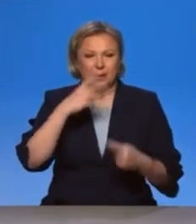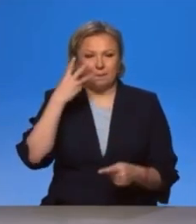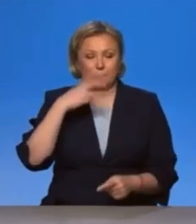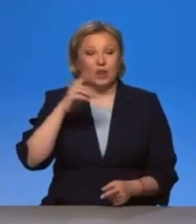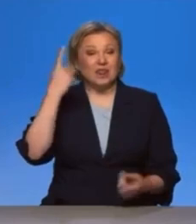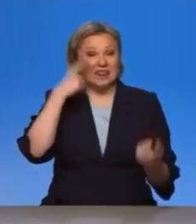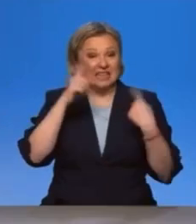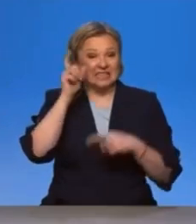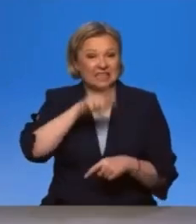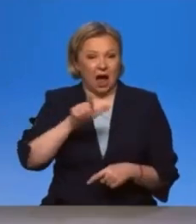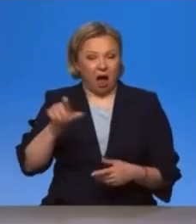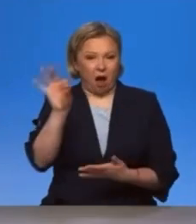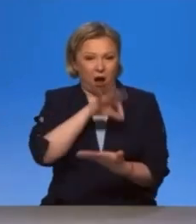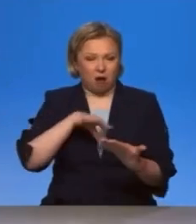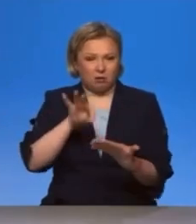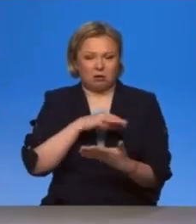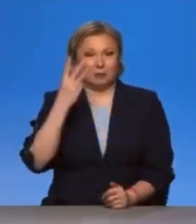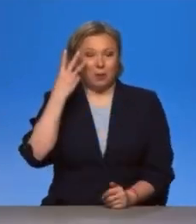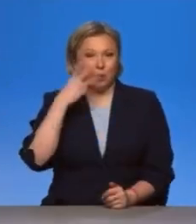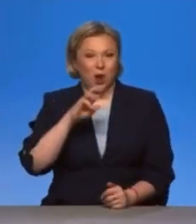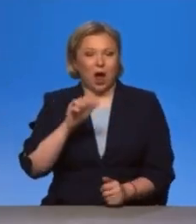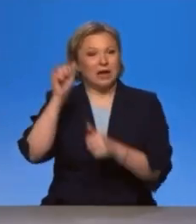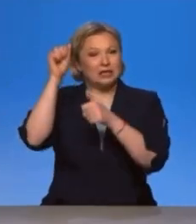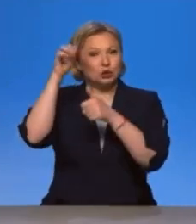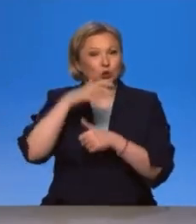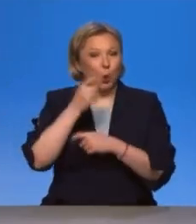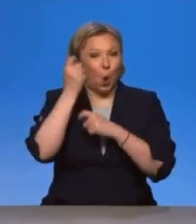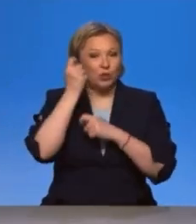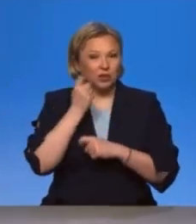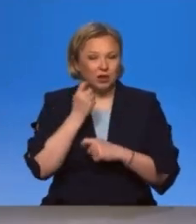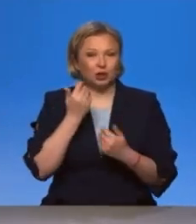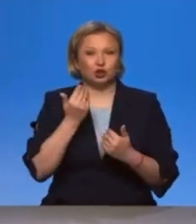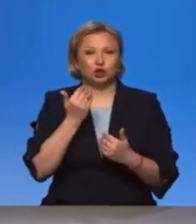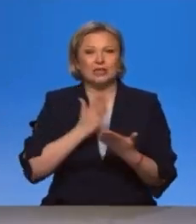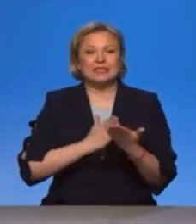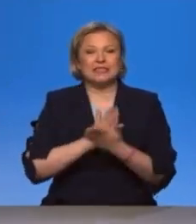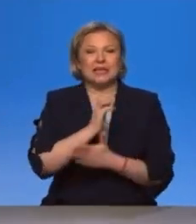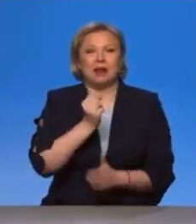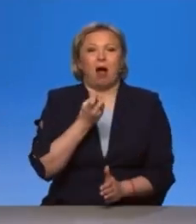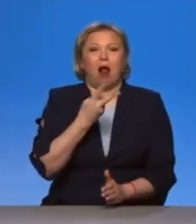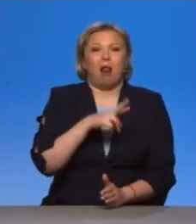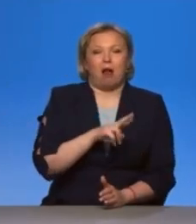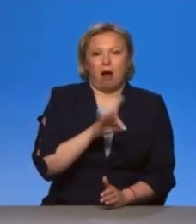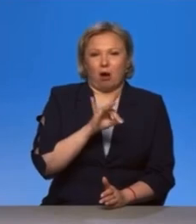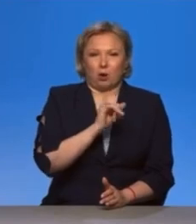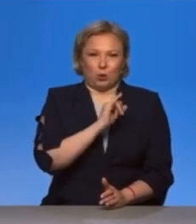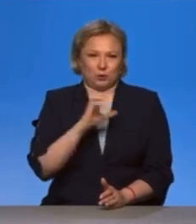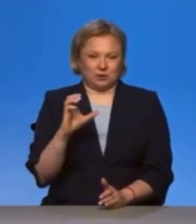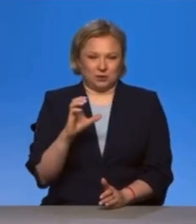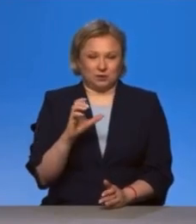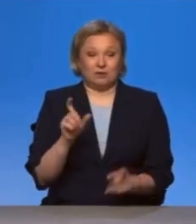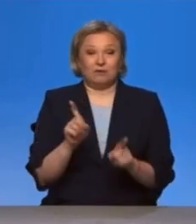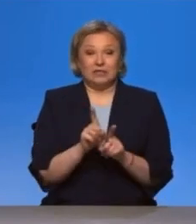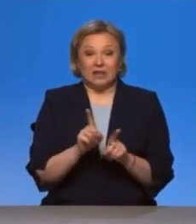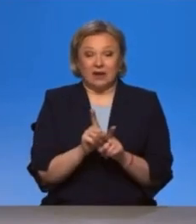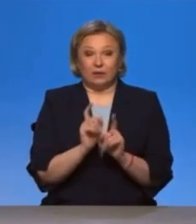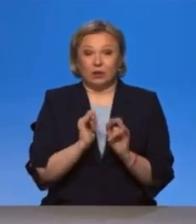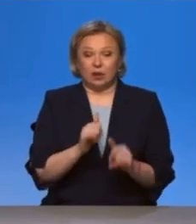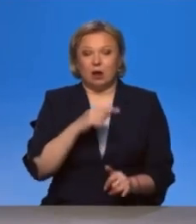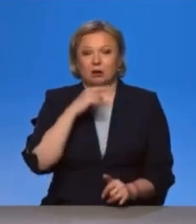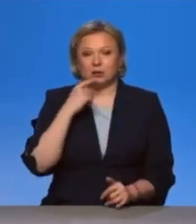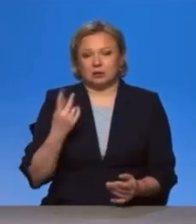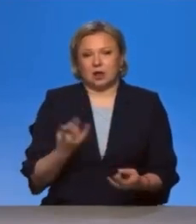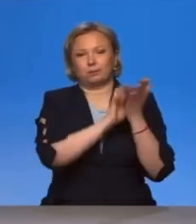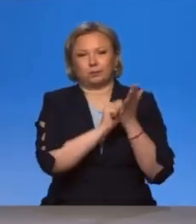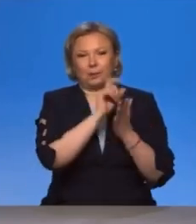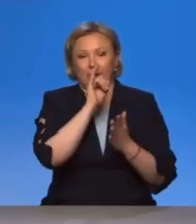России используют всегда кружево. И сейчас стиль а-ля рус. И все равно как бы в России это действительно актуально сохранять